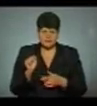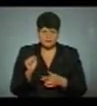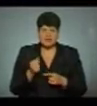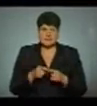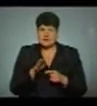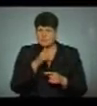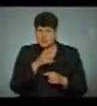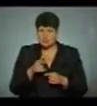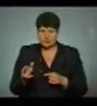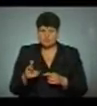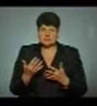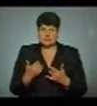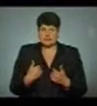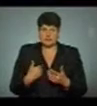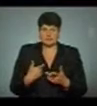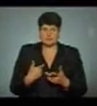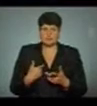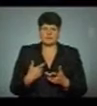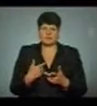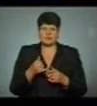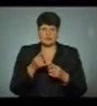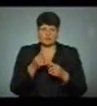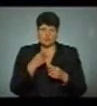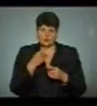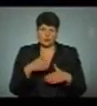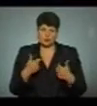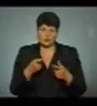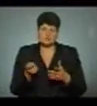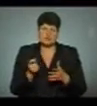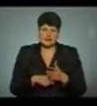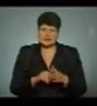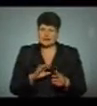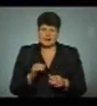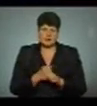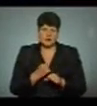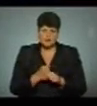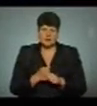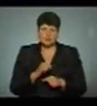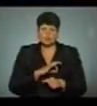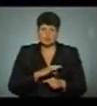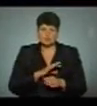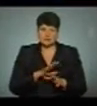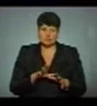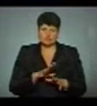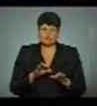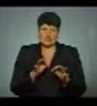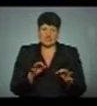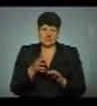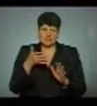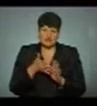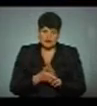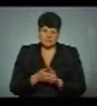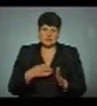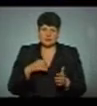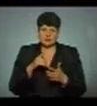період, оскільки ми рекомендуємо людям закритись і не працювати, а це їхнє джерело доходів, відповідно, не буде доходів, щоб не нанесли лишніх витрат. Ми сподіваємося,